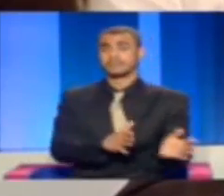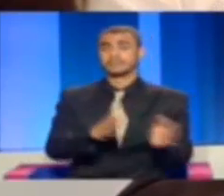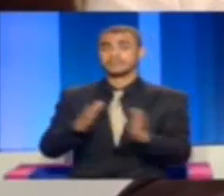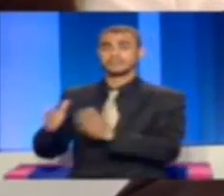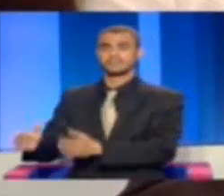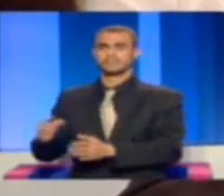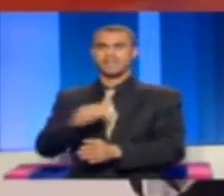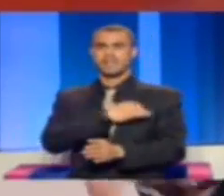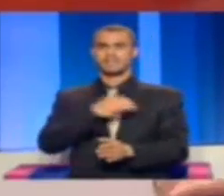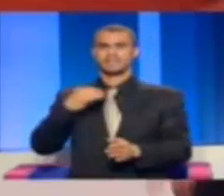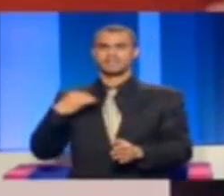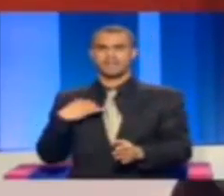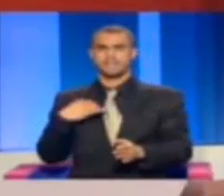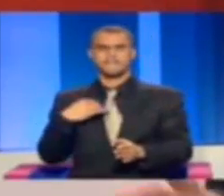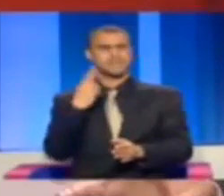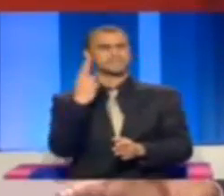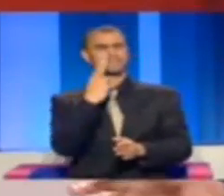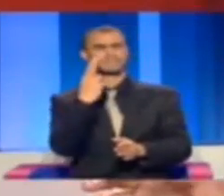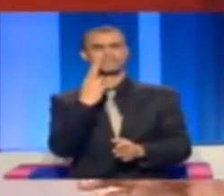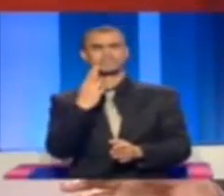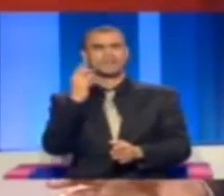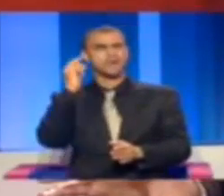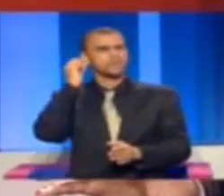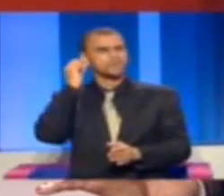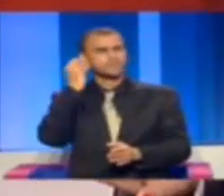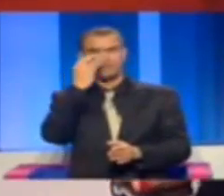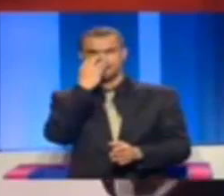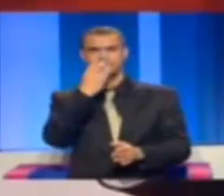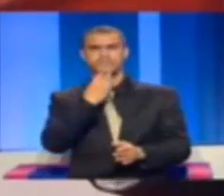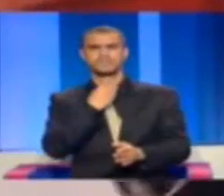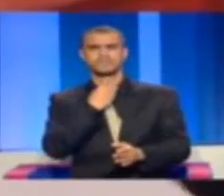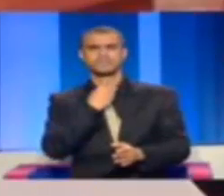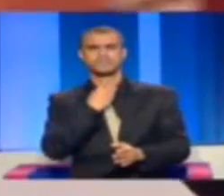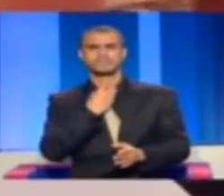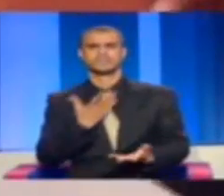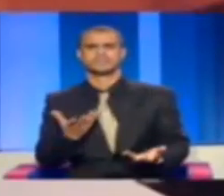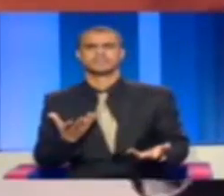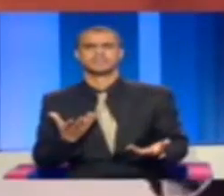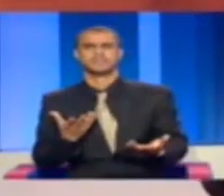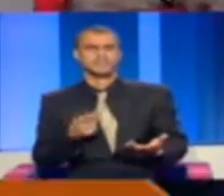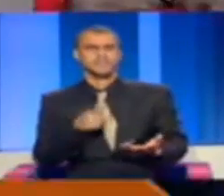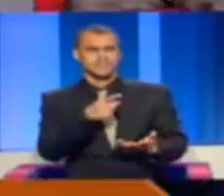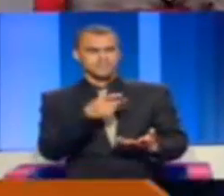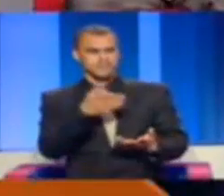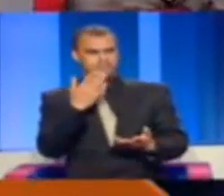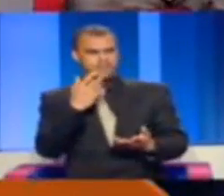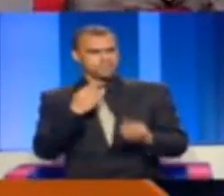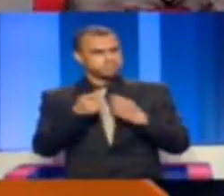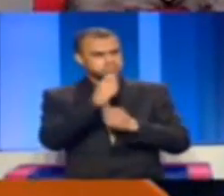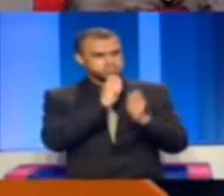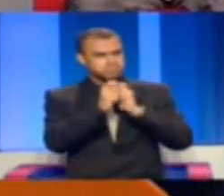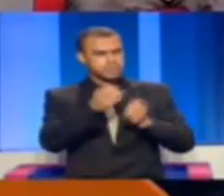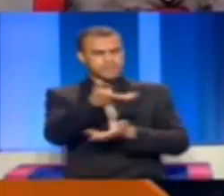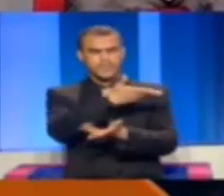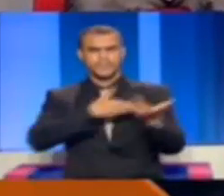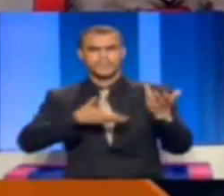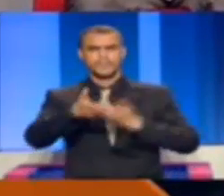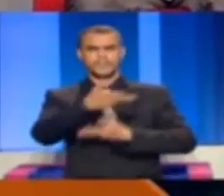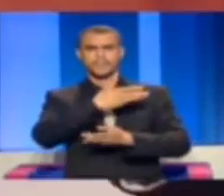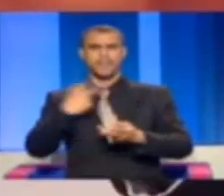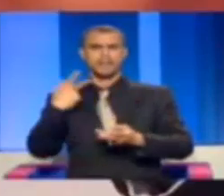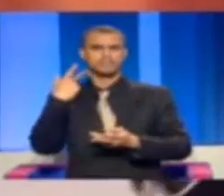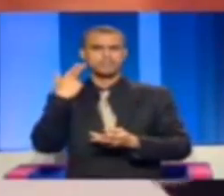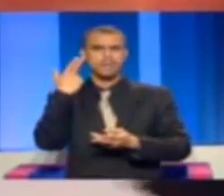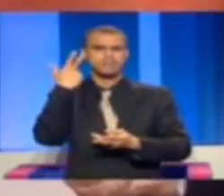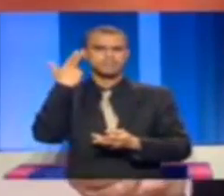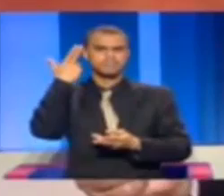عاديه. نرجع للشق الطبي اللي هو اساسي حتى هو في الحلقه ديالنا ديال اليوم. نبغي نميز معك، طبعا تكلمنا على عدد من التدخلات الجراحيه اللي